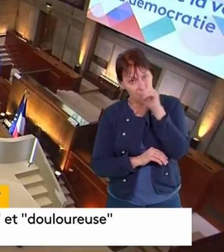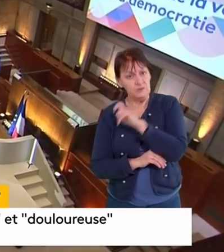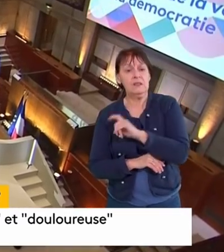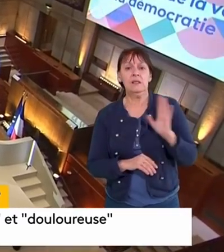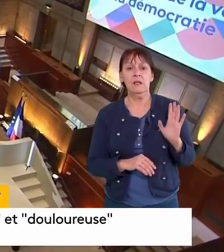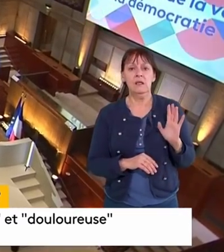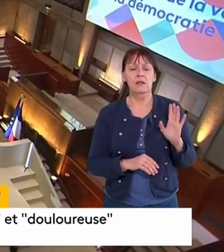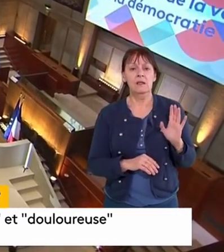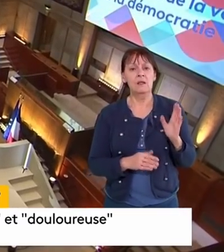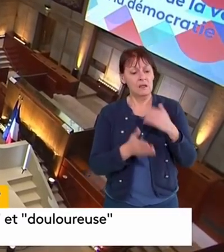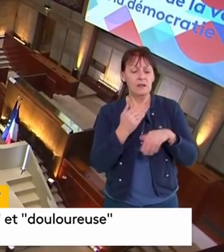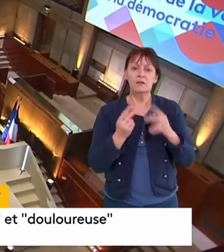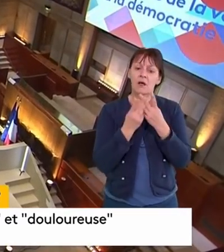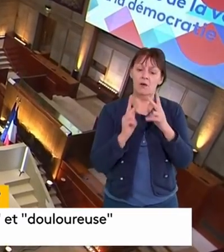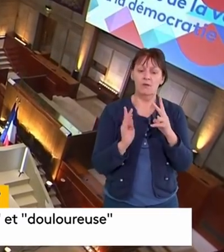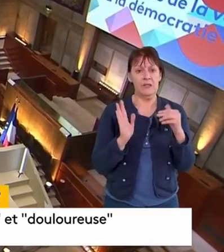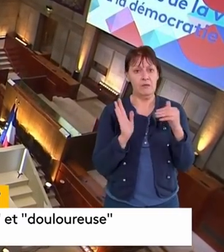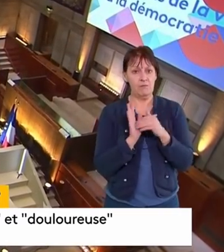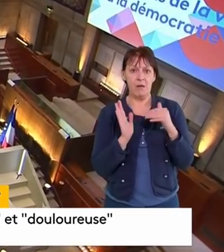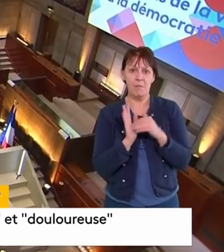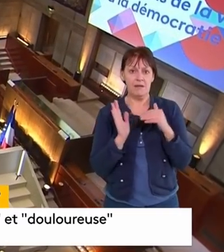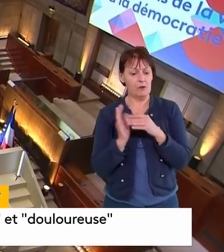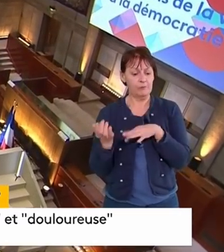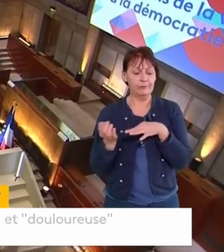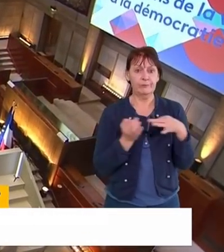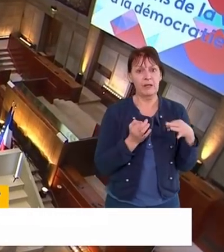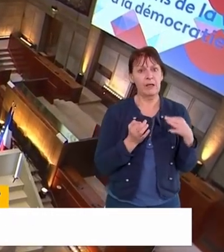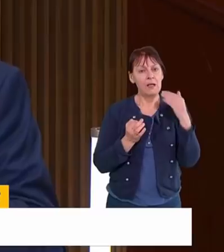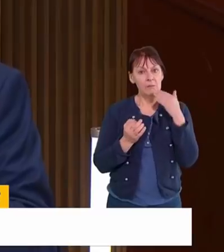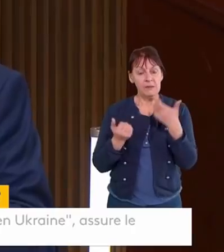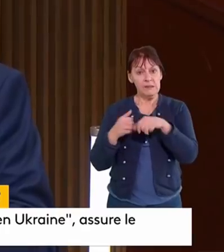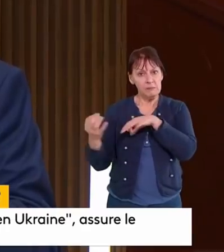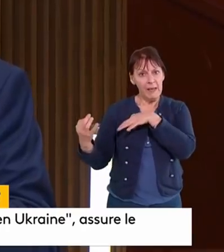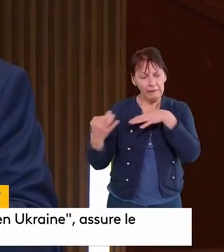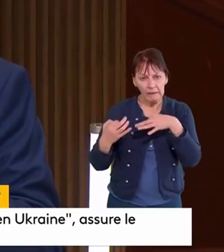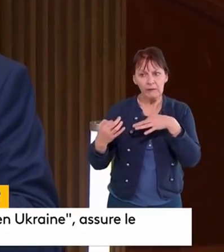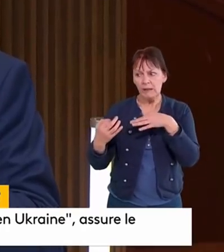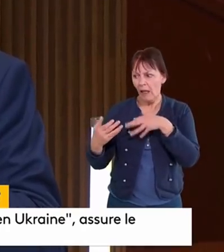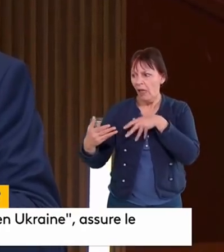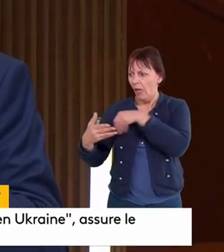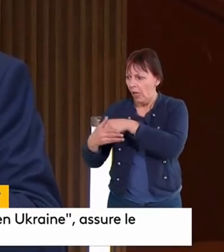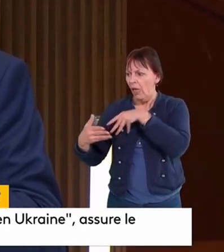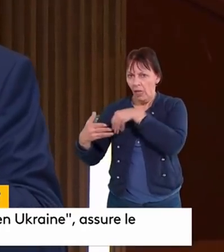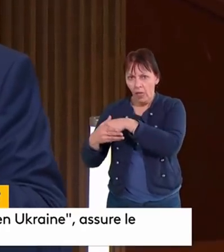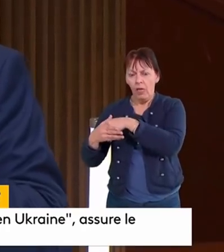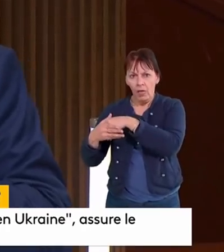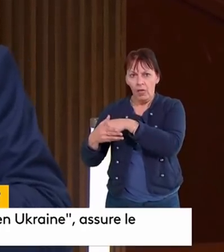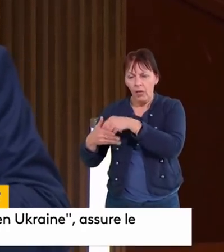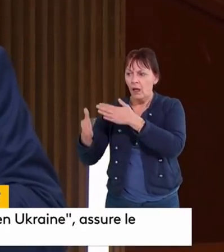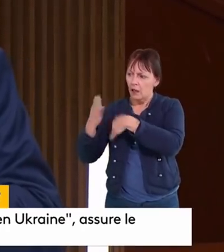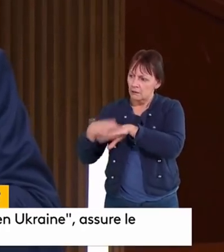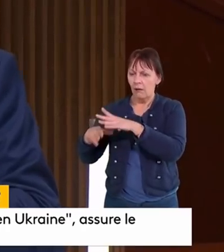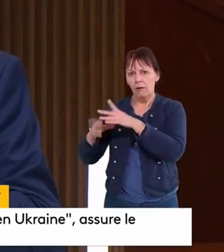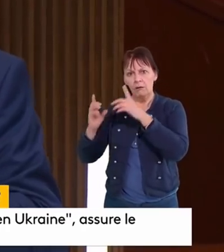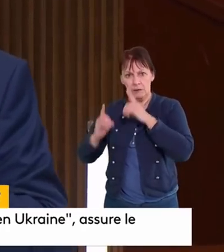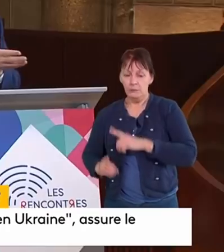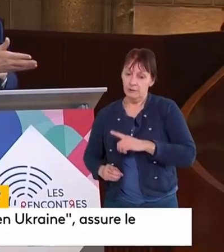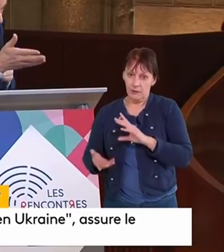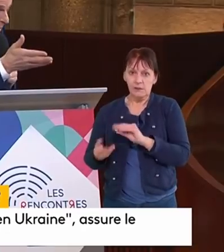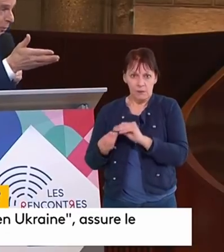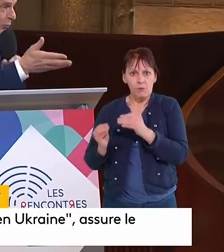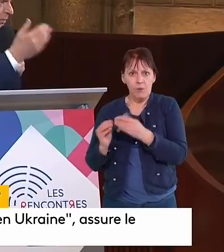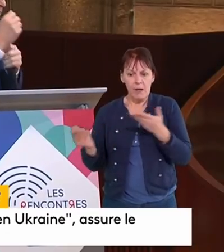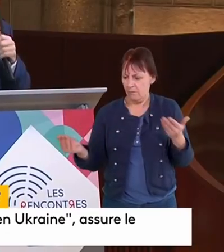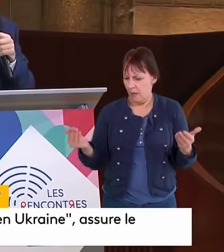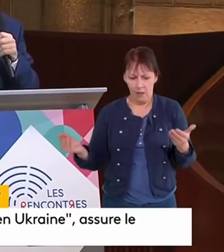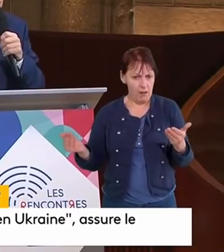des permanences dans sa commune quand on est obligé de siéger toutes les semaines et quasiment tous les mois de l'année, ce qui est un vrai problème d'ailleurs. Et donc on